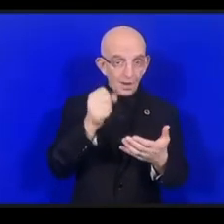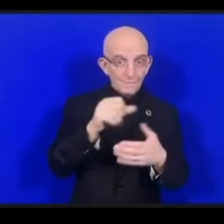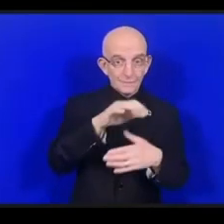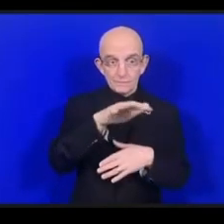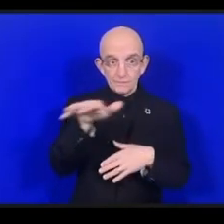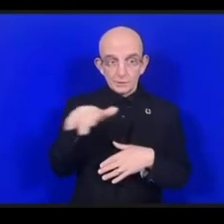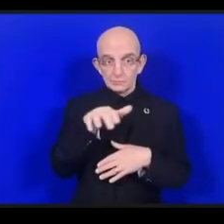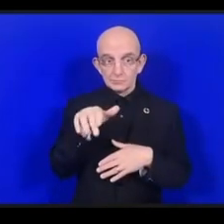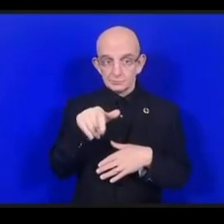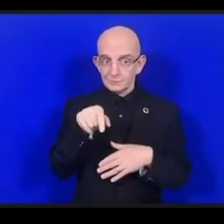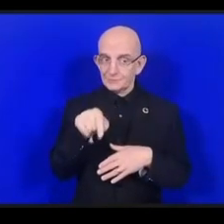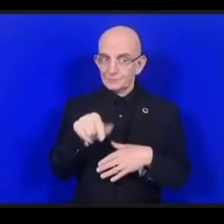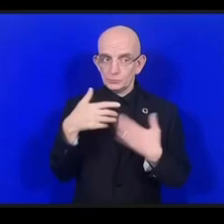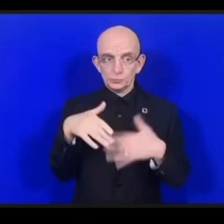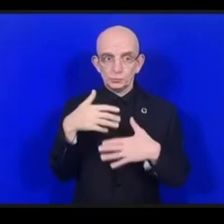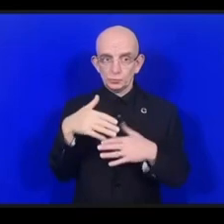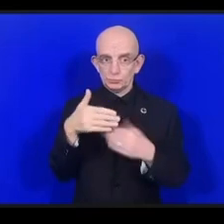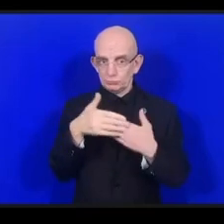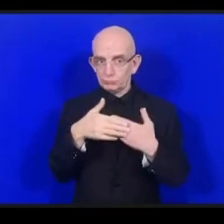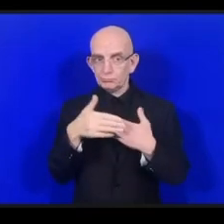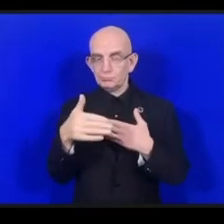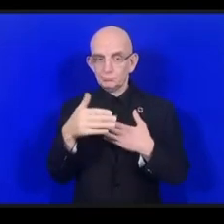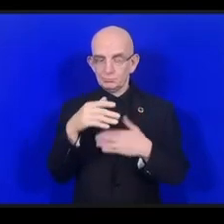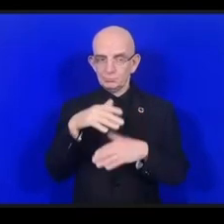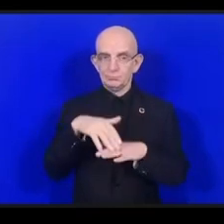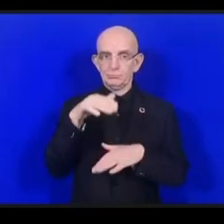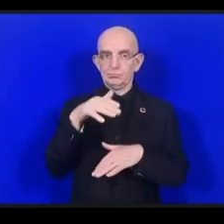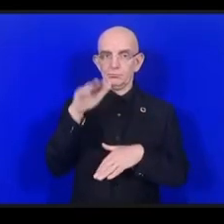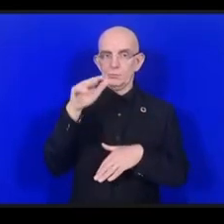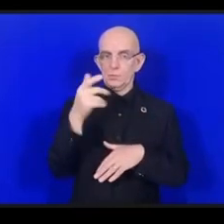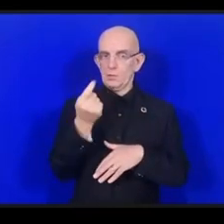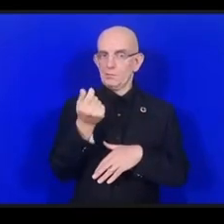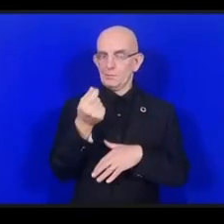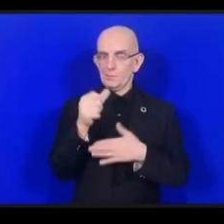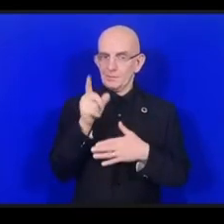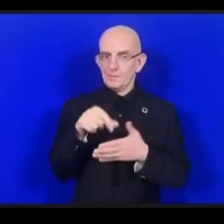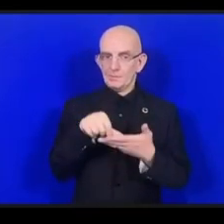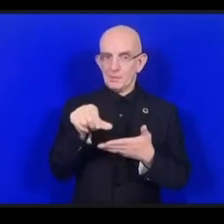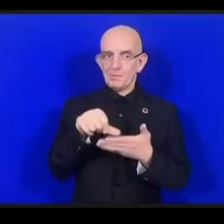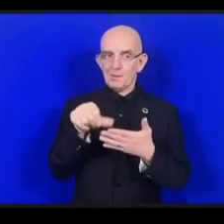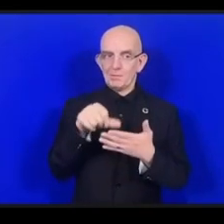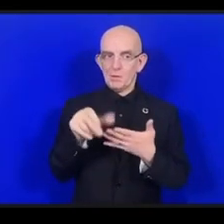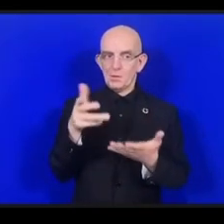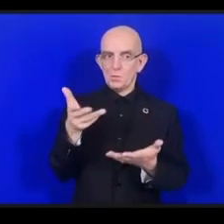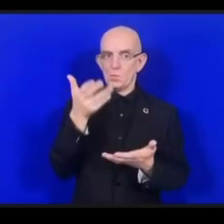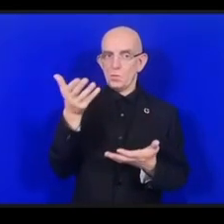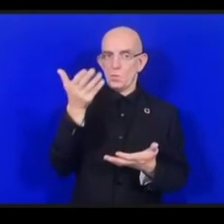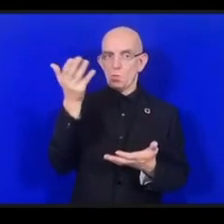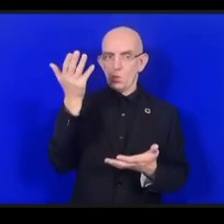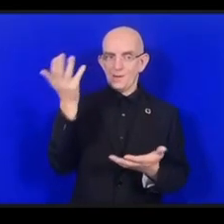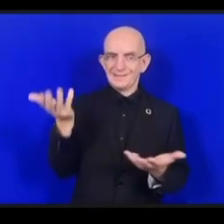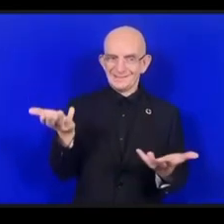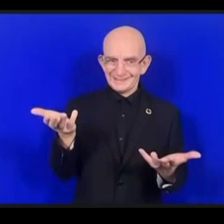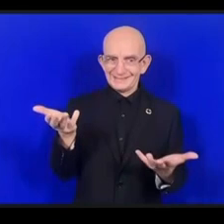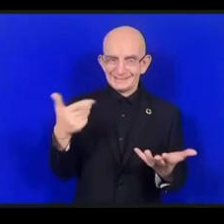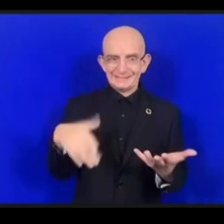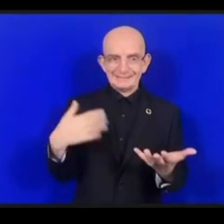而且上网也越来越贵啊，为什么呢？显而易见的是，